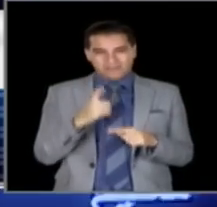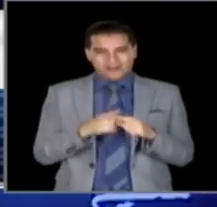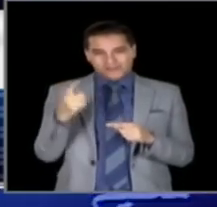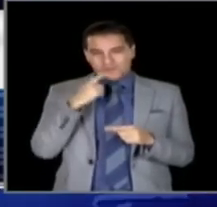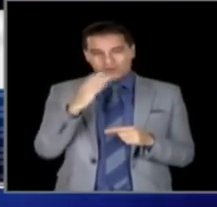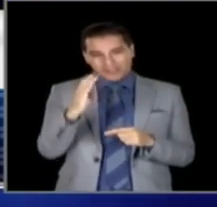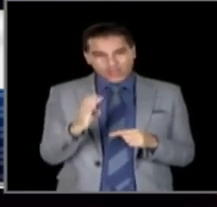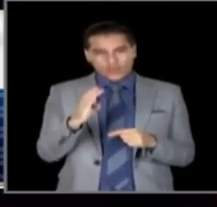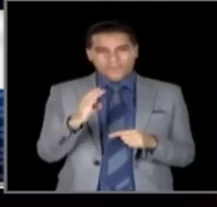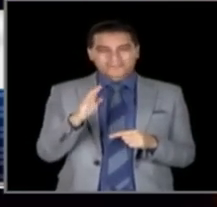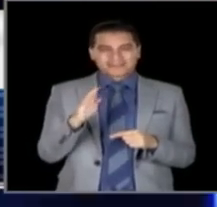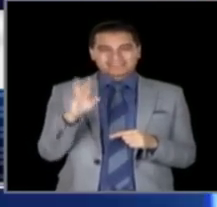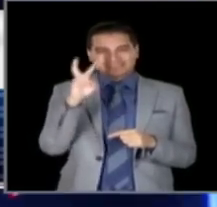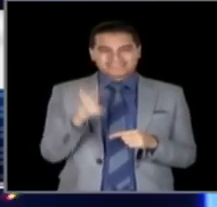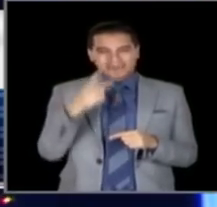خاطئه.